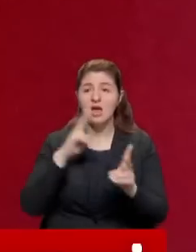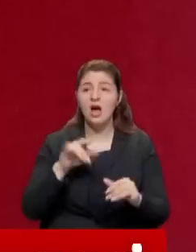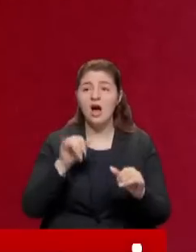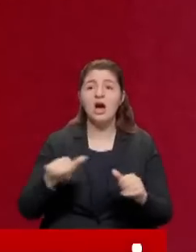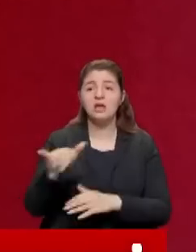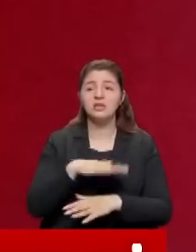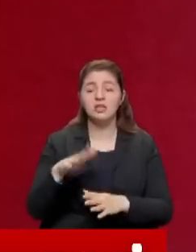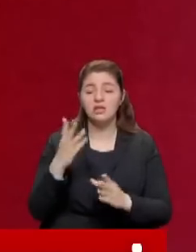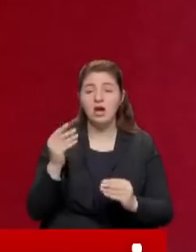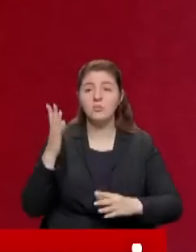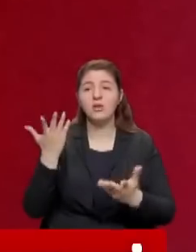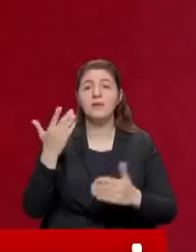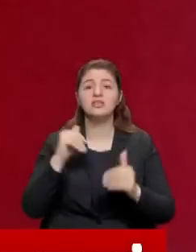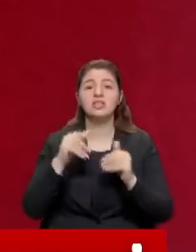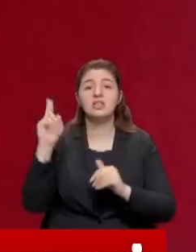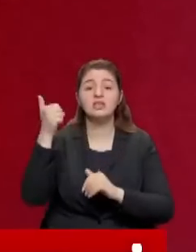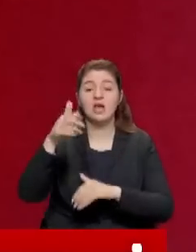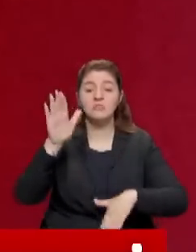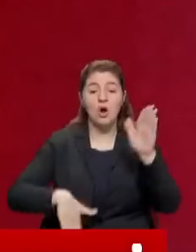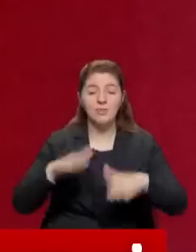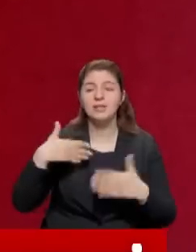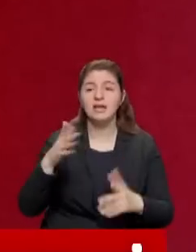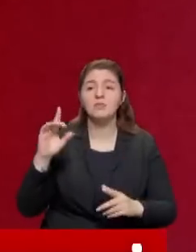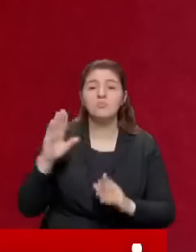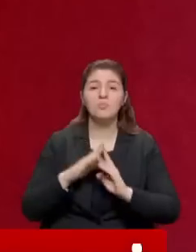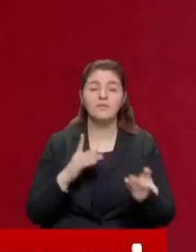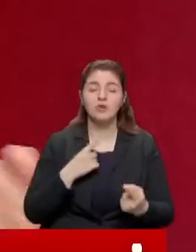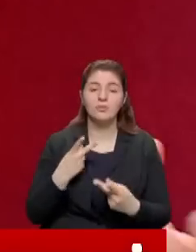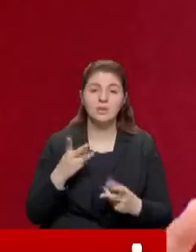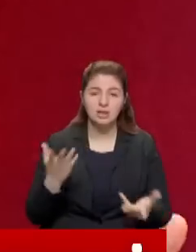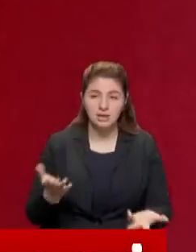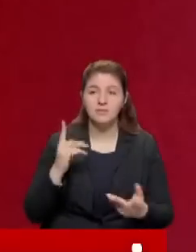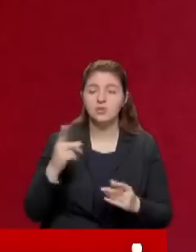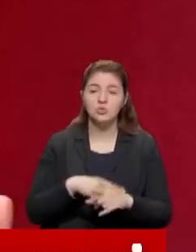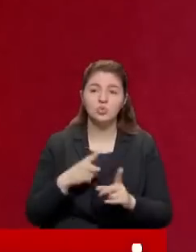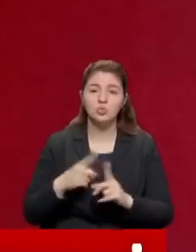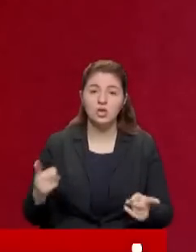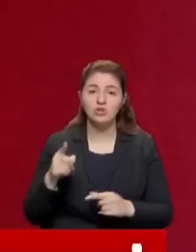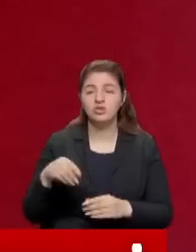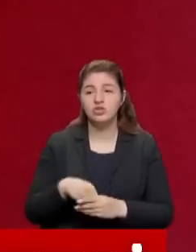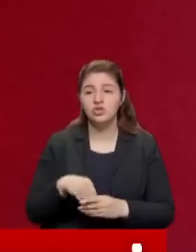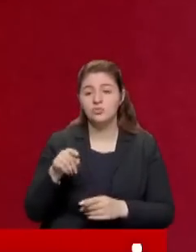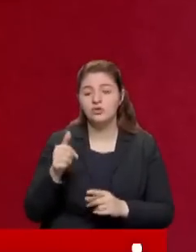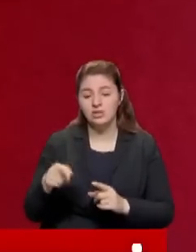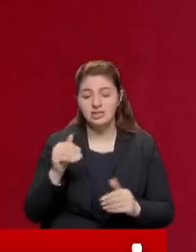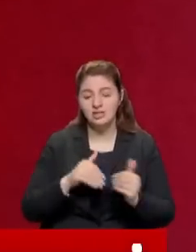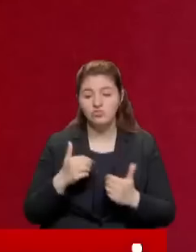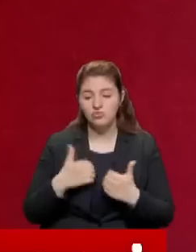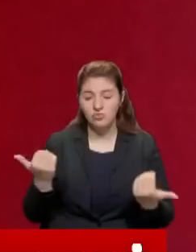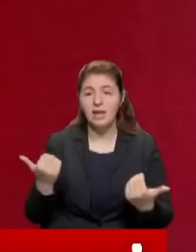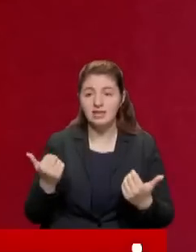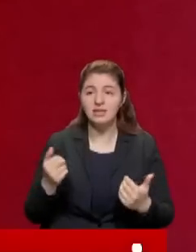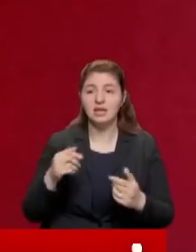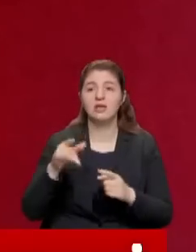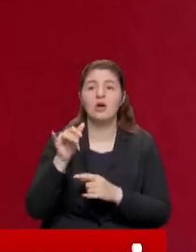kişilerle bir iktidar propagandasının değil, muhalefetin de konuşabiliyor olduğu bir süreç. Onun için bugün seçim güvenliği var mı